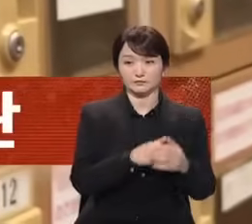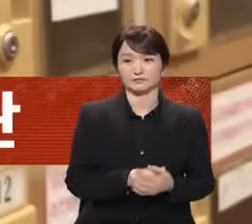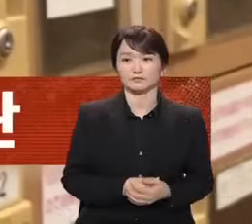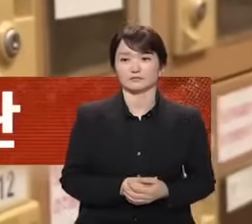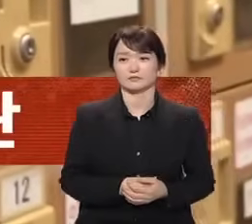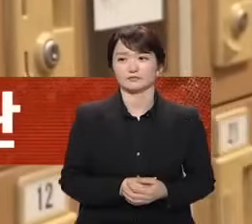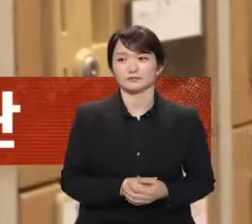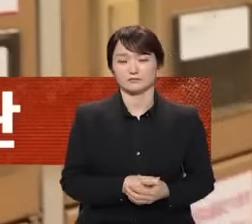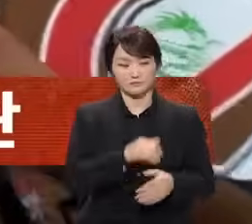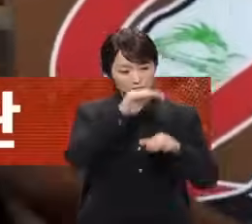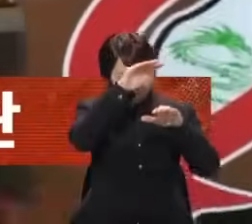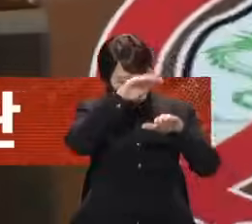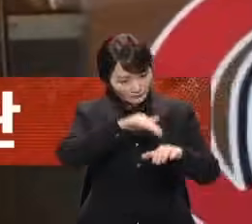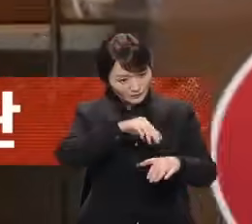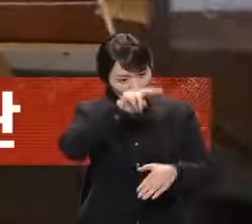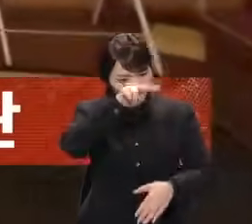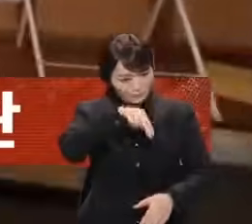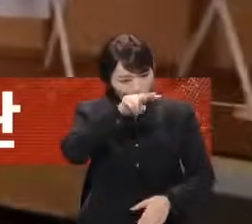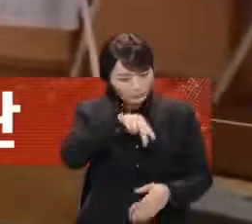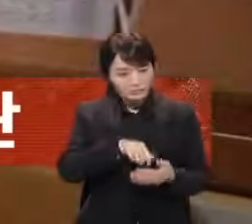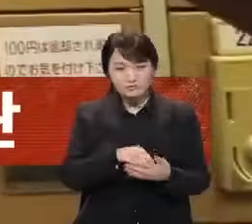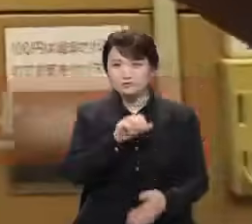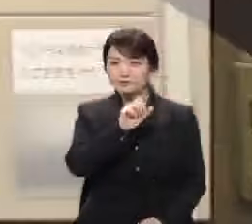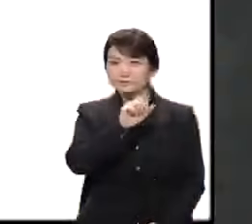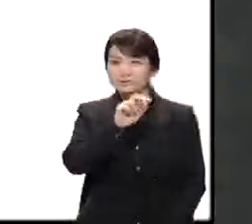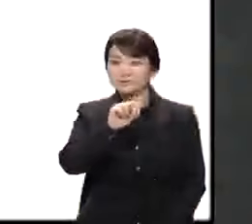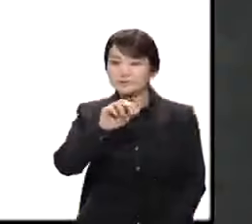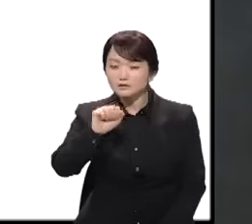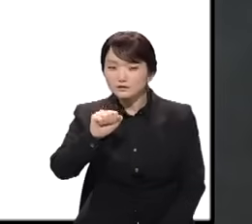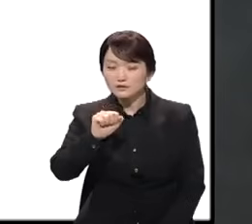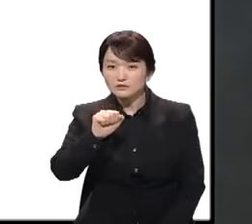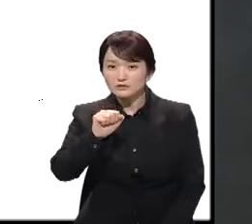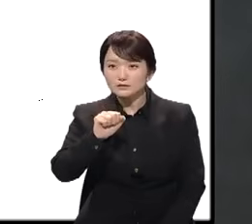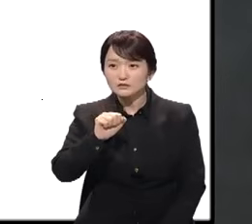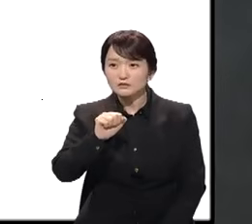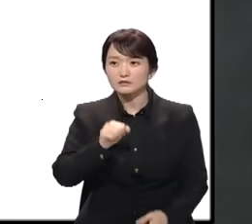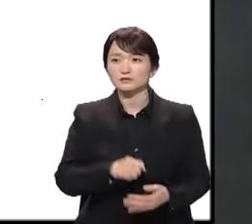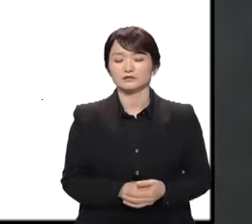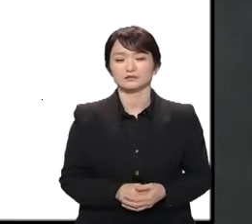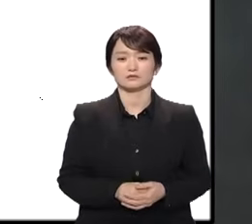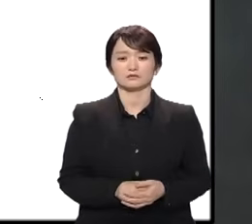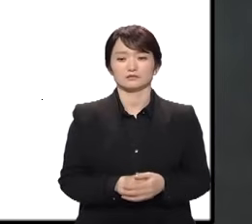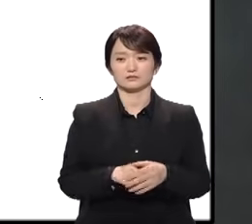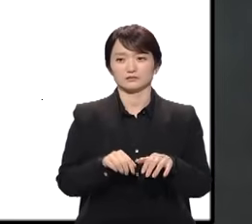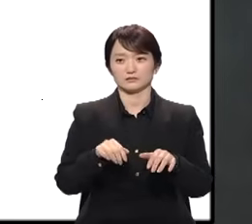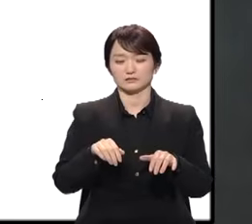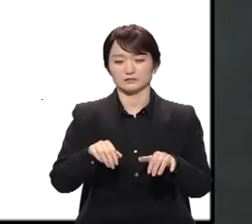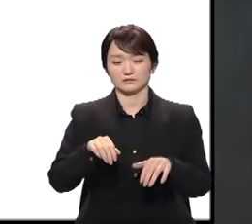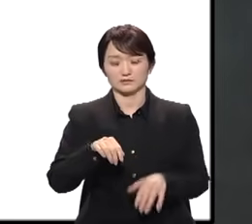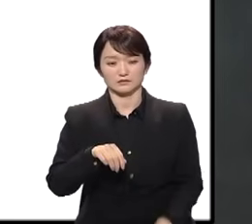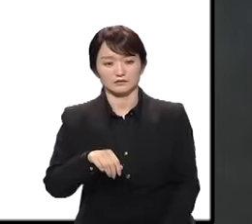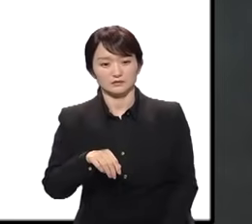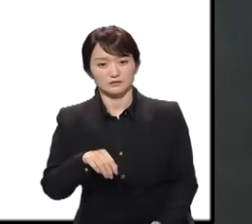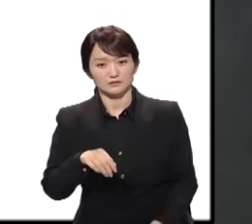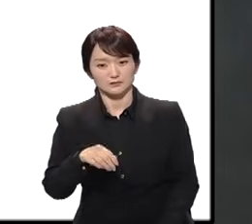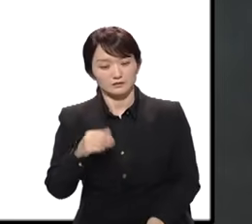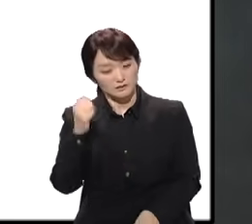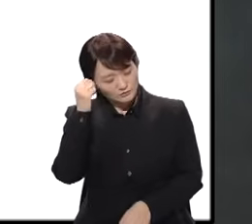접하고 SNS에 이 호텔 측의 숙박 거부가 정당한지 부당한지 투표를 진행했대요